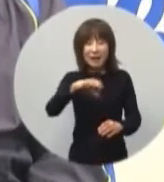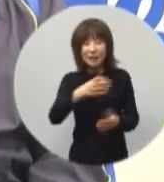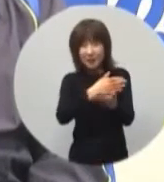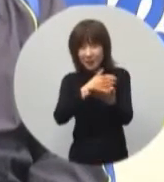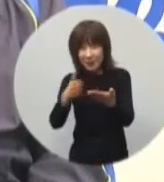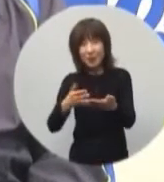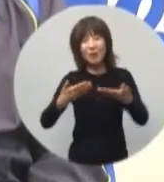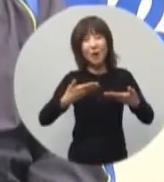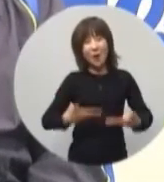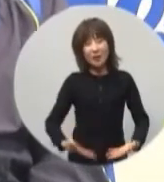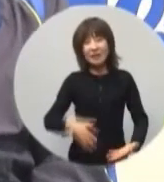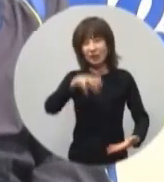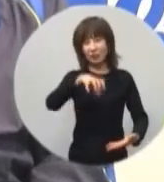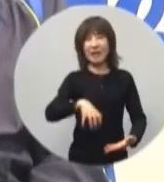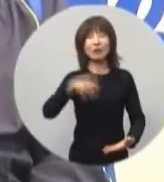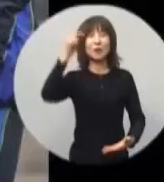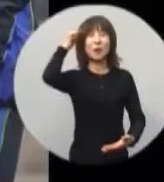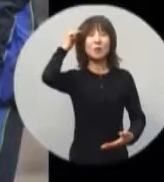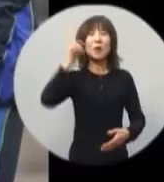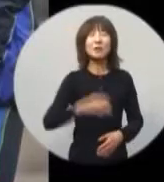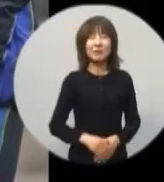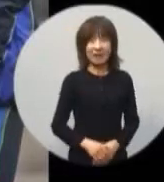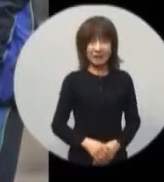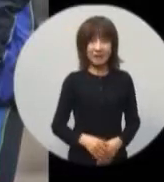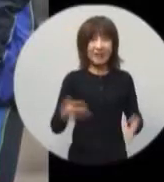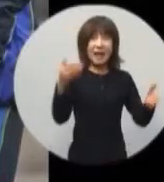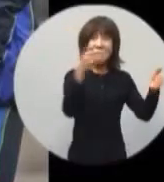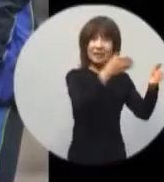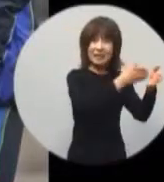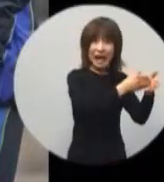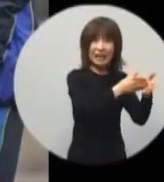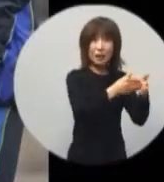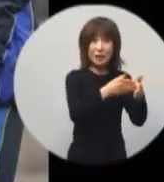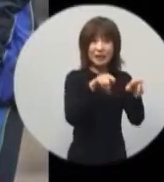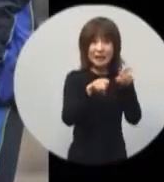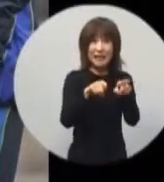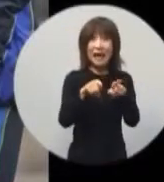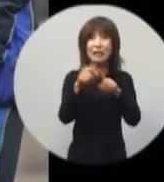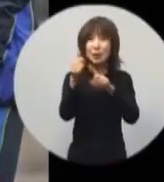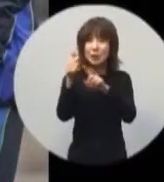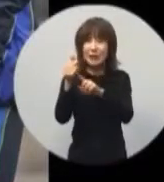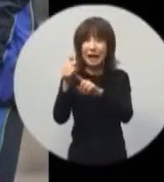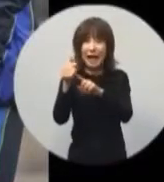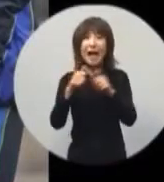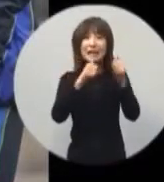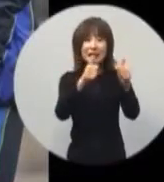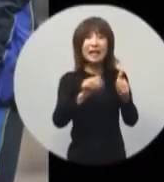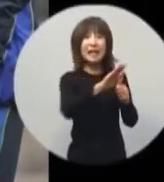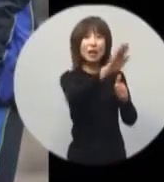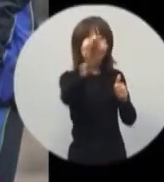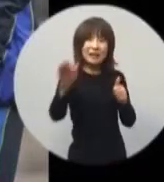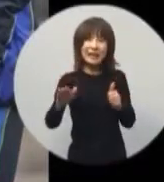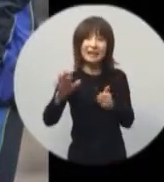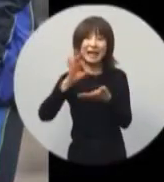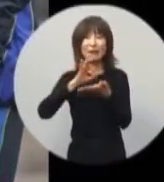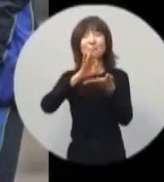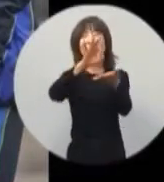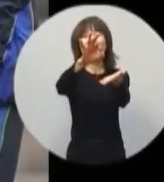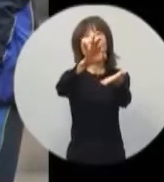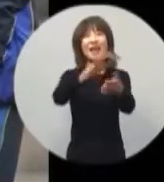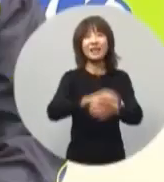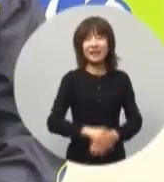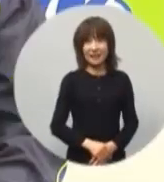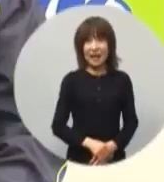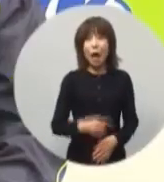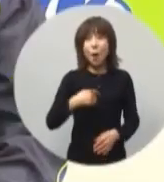落ち着く場所だなと思います。 では最後に張貴瀬監督から茅ヶ崎の皆さんへメッセージです